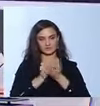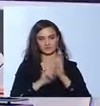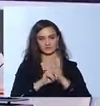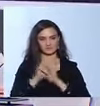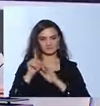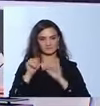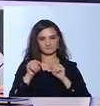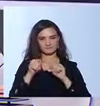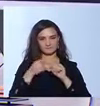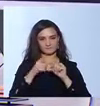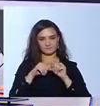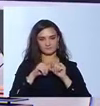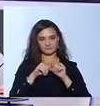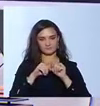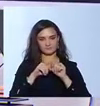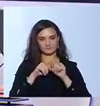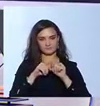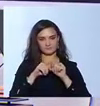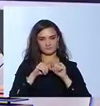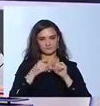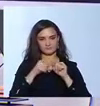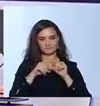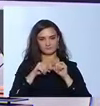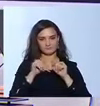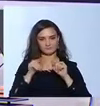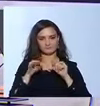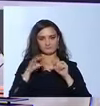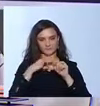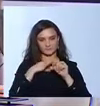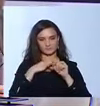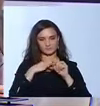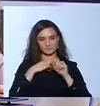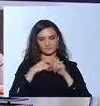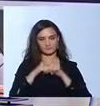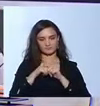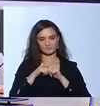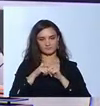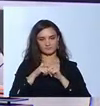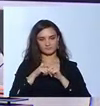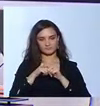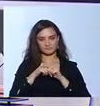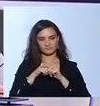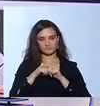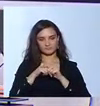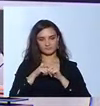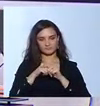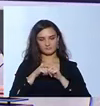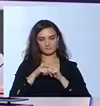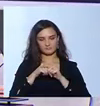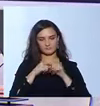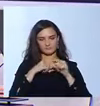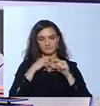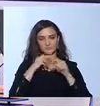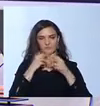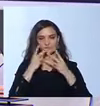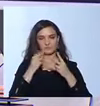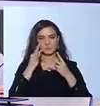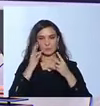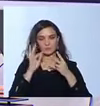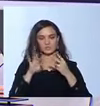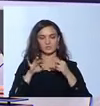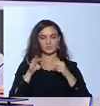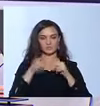მიზეზამდე. შედეგი უკმა. აი მაშინ გავცემთ და ეხება გაცვენას ჩვენ დაკვირვებით გამოცდილებით